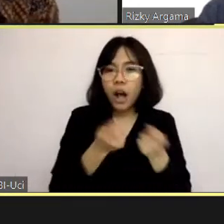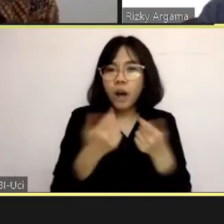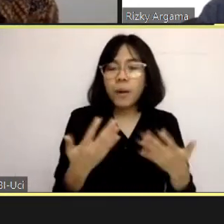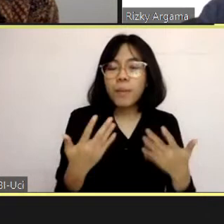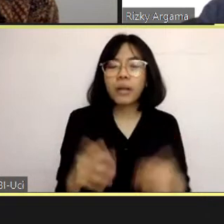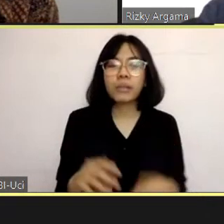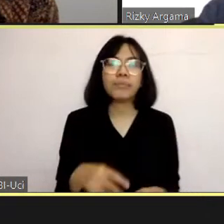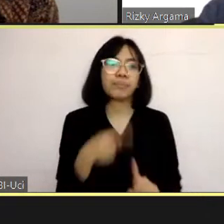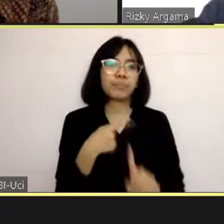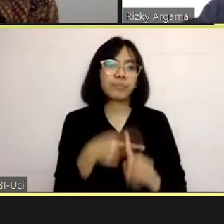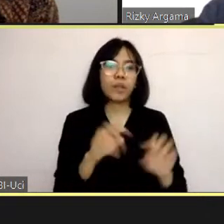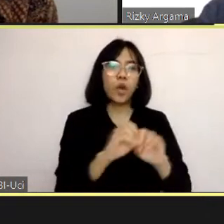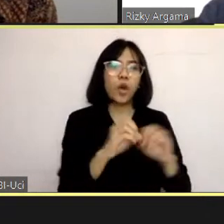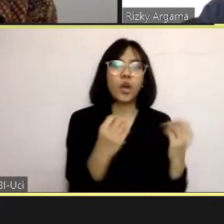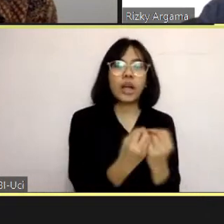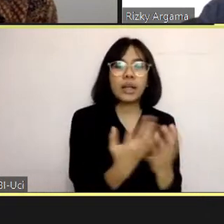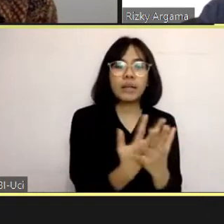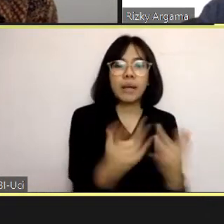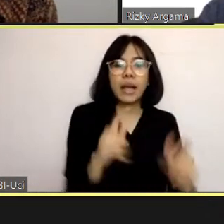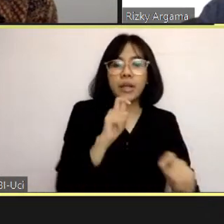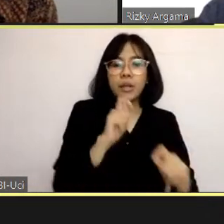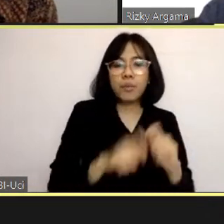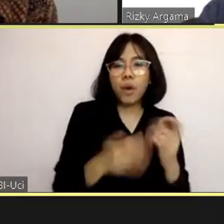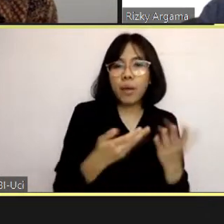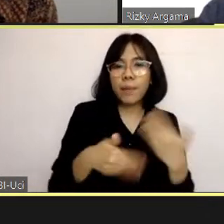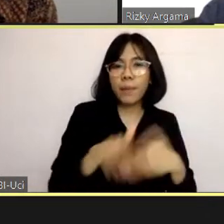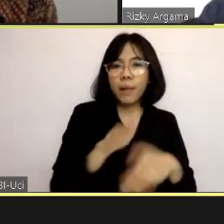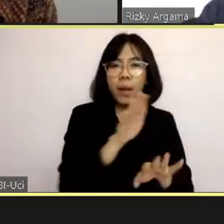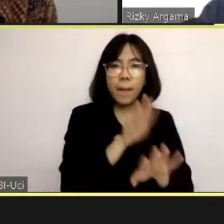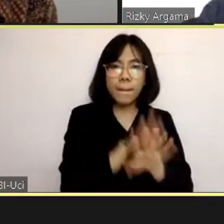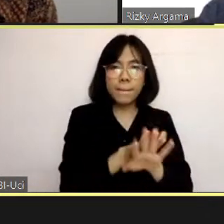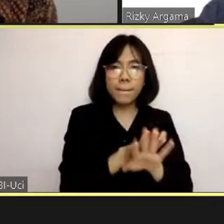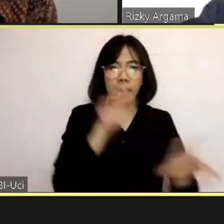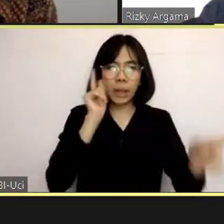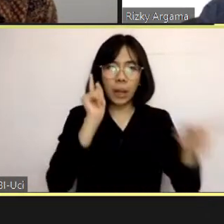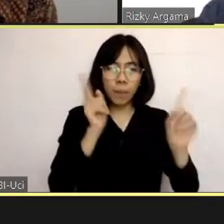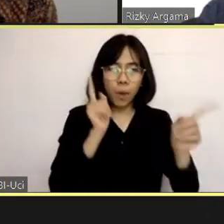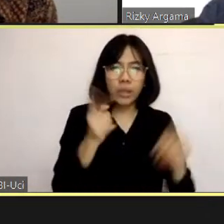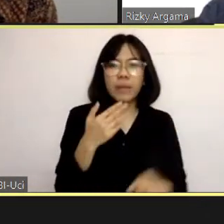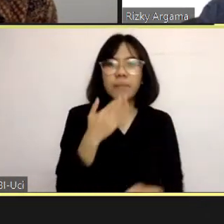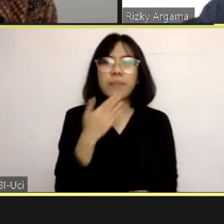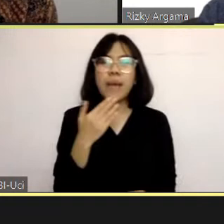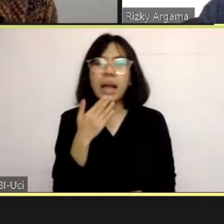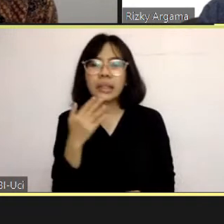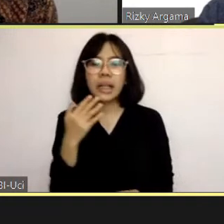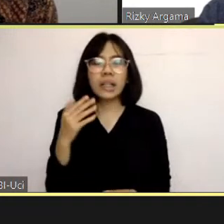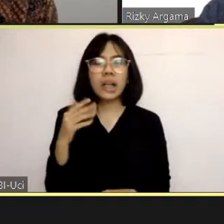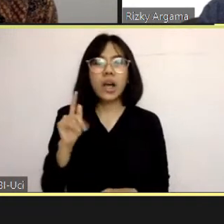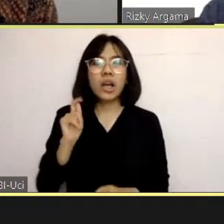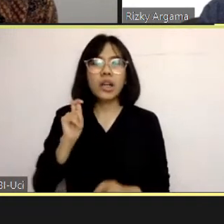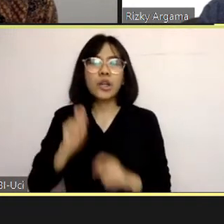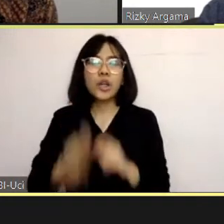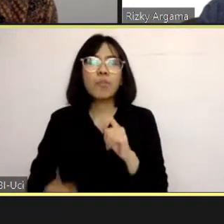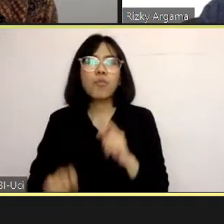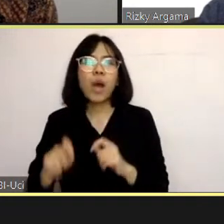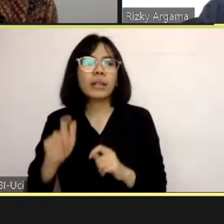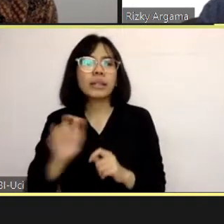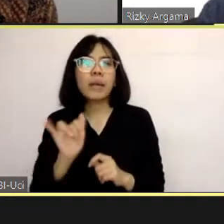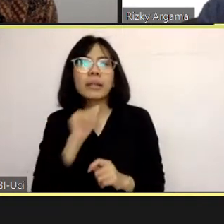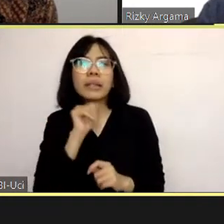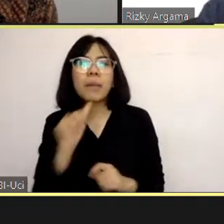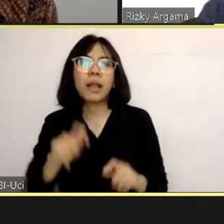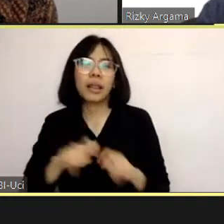masyarakat sipil bentukan partai politik dan tidak sedikit dibentuk oleh pensiunan penegak hukum. Kok aman saja dari tindakan negara?